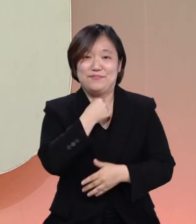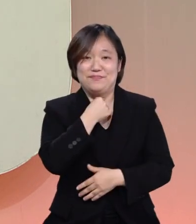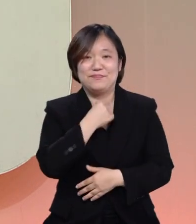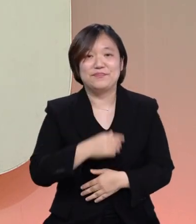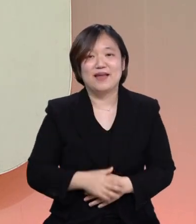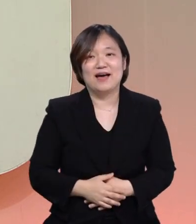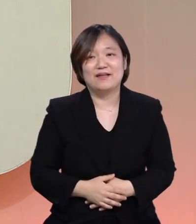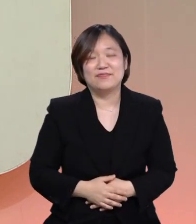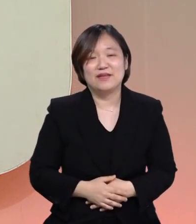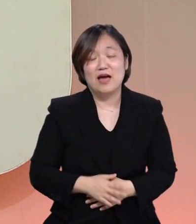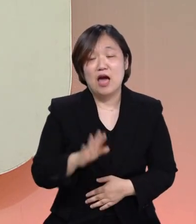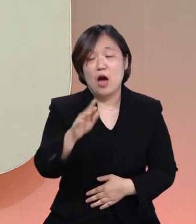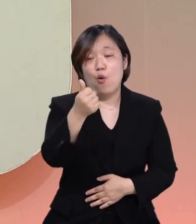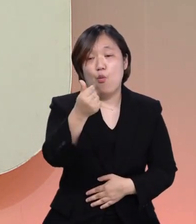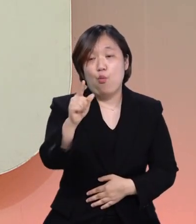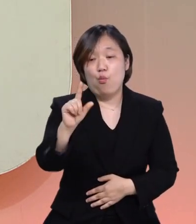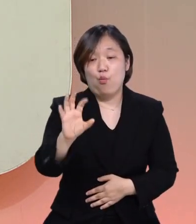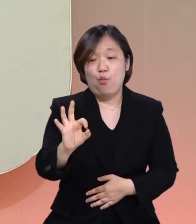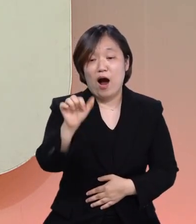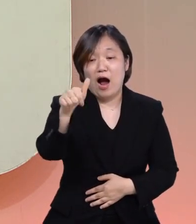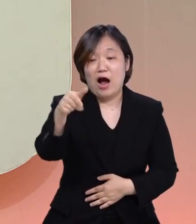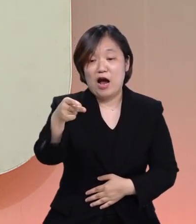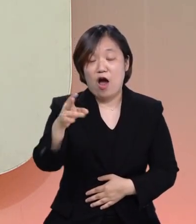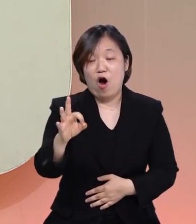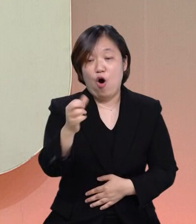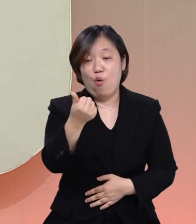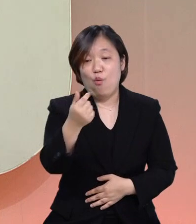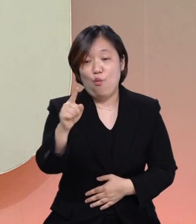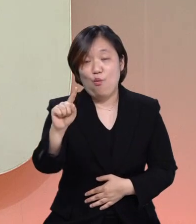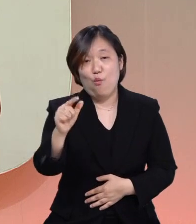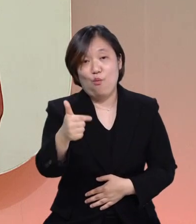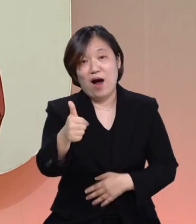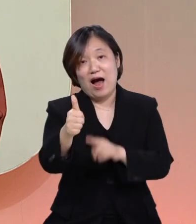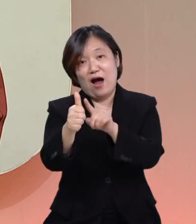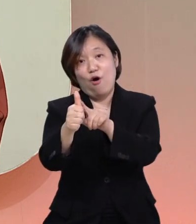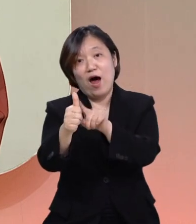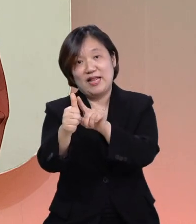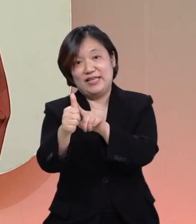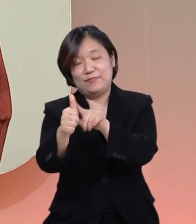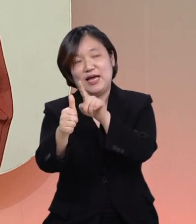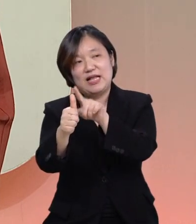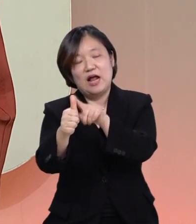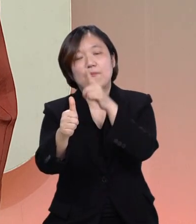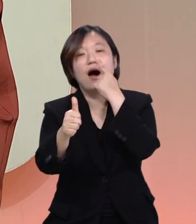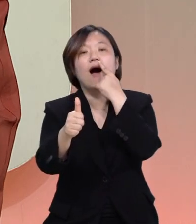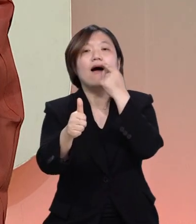그 황경환이라는 거사님의 아버지께서 아버님께서